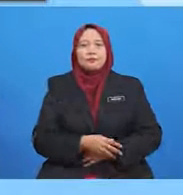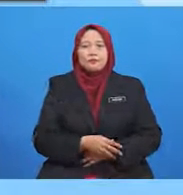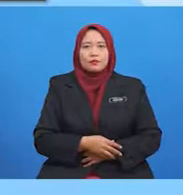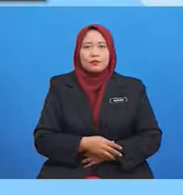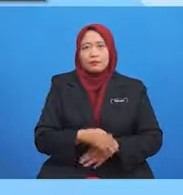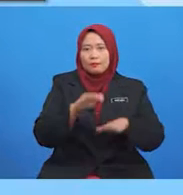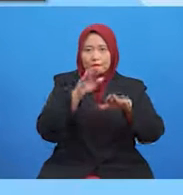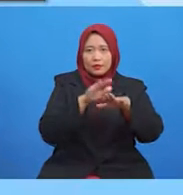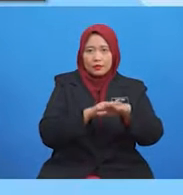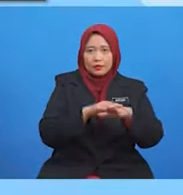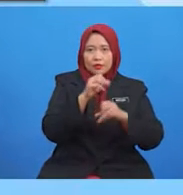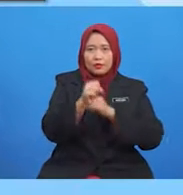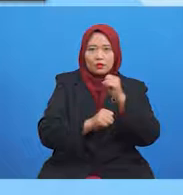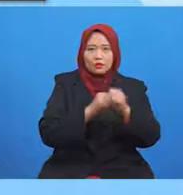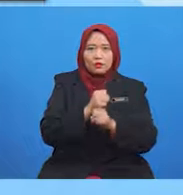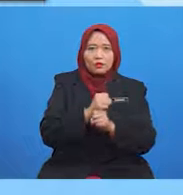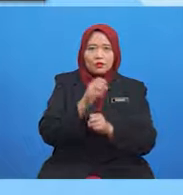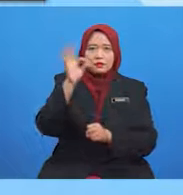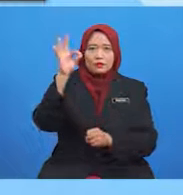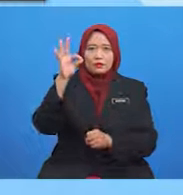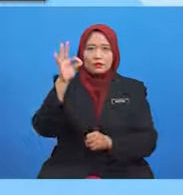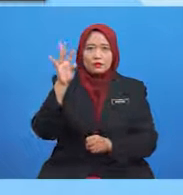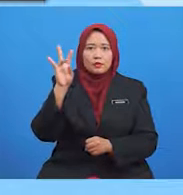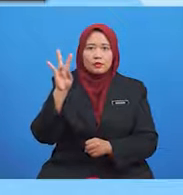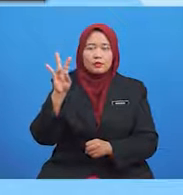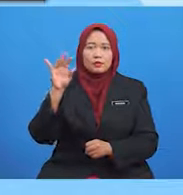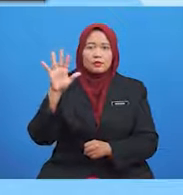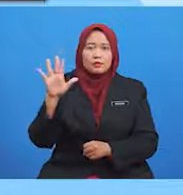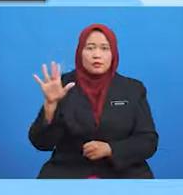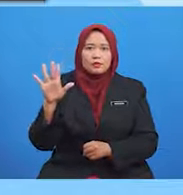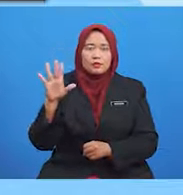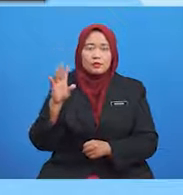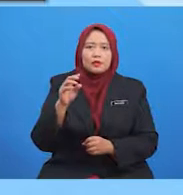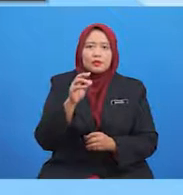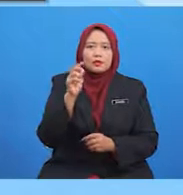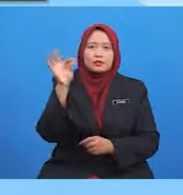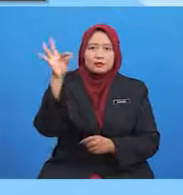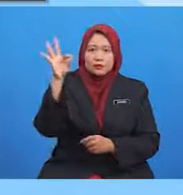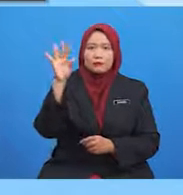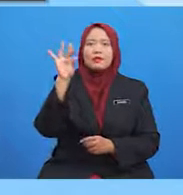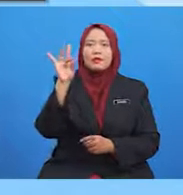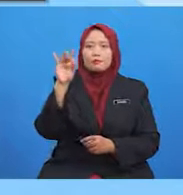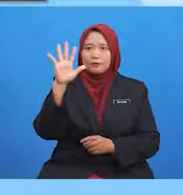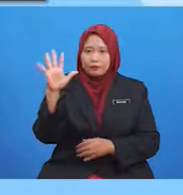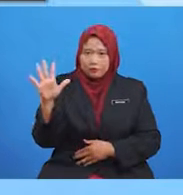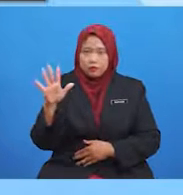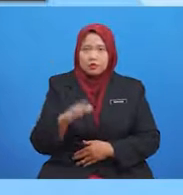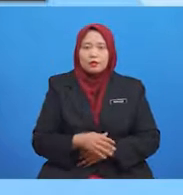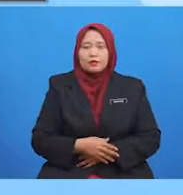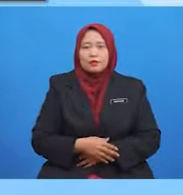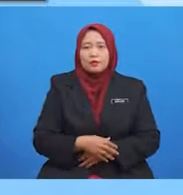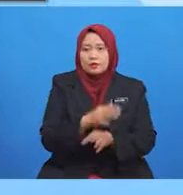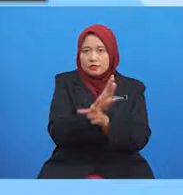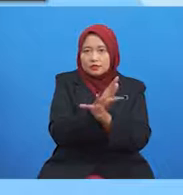Pada tahun 1895, Wilhelm Conrad Röntgen, ahli fizik Jerman,